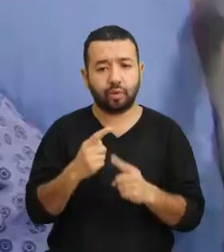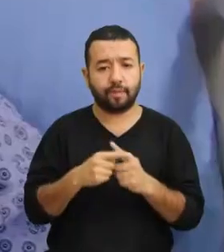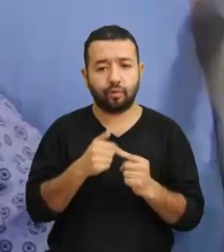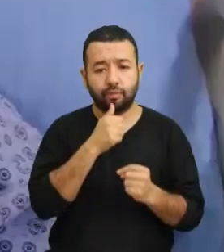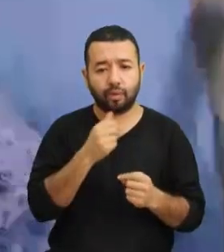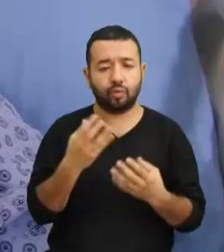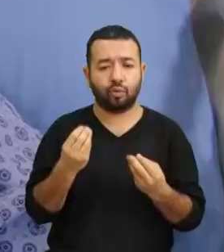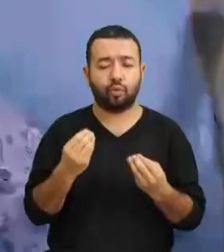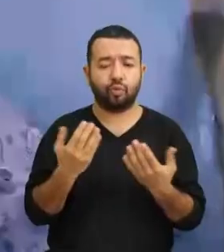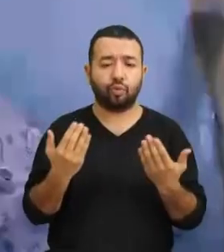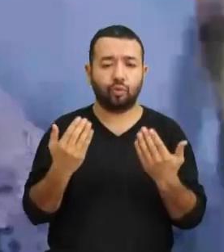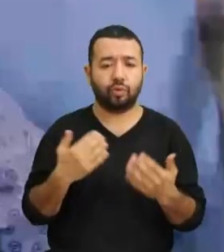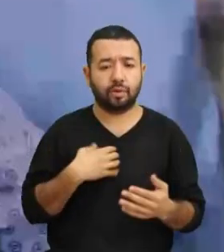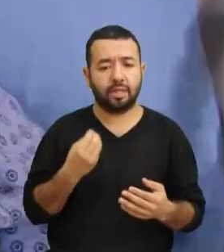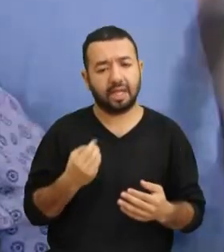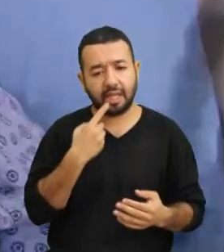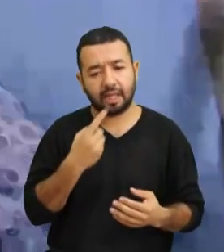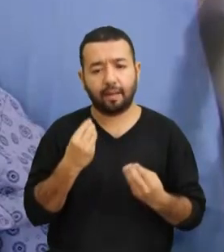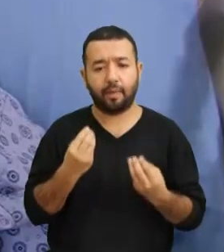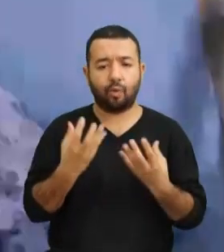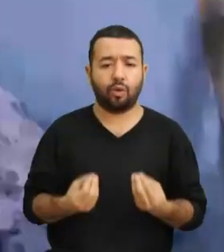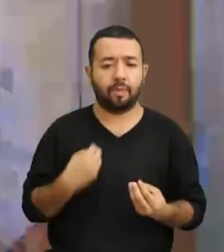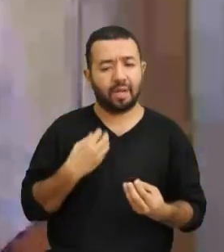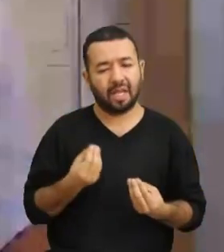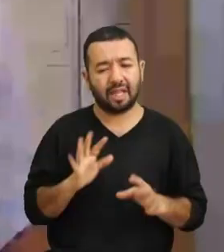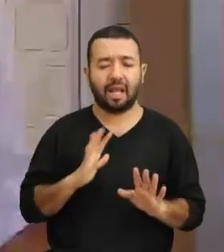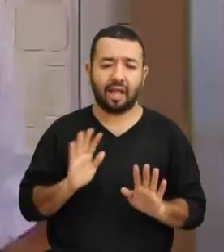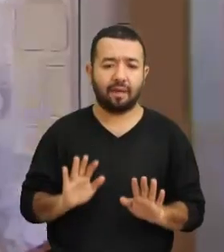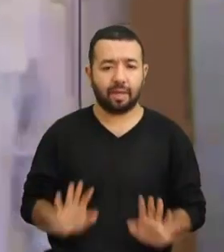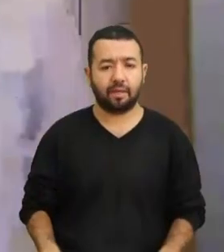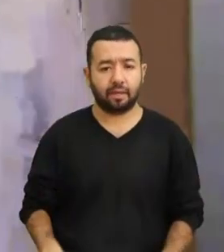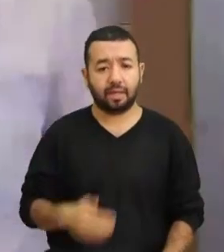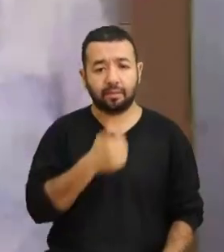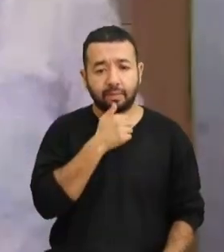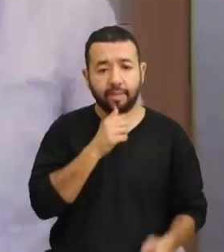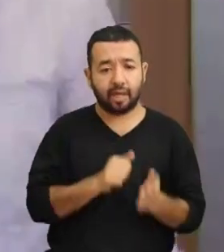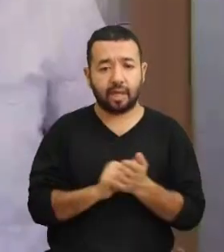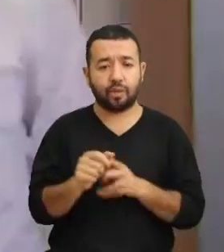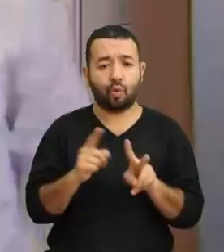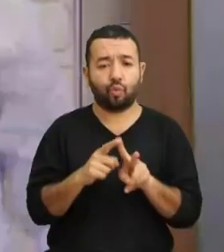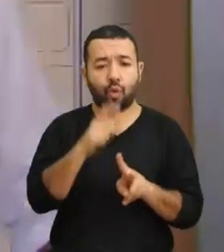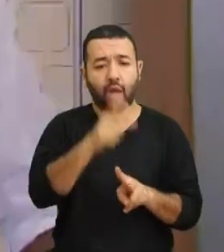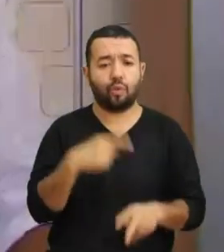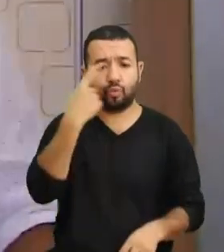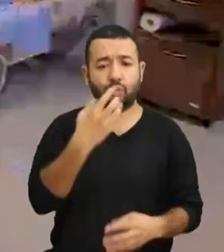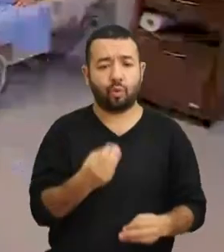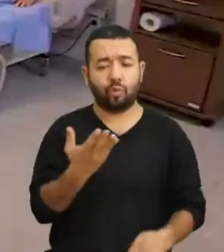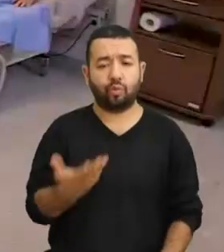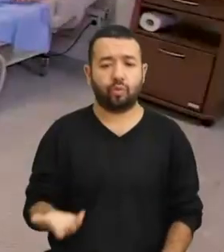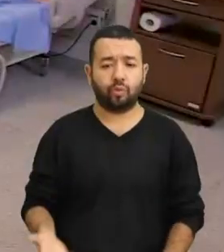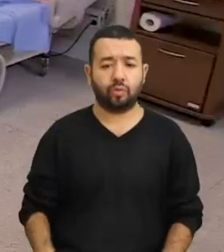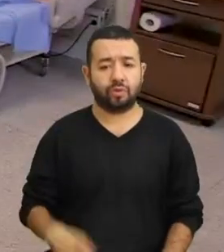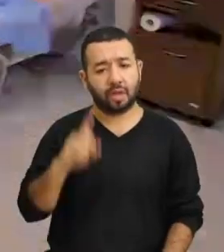Beyciğim. Çok şükür. İyi diyelim, iyi olalım. İyi değilim ama. Ah babacığım, her şey Nurhan yüzünden oldu. Ya